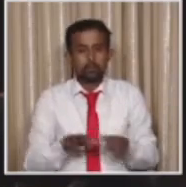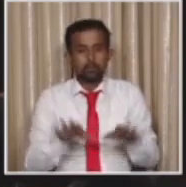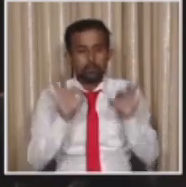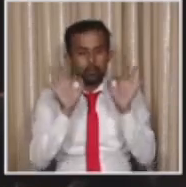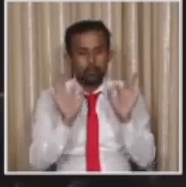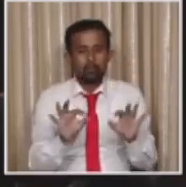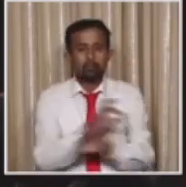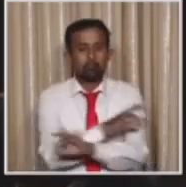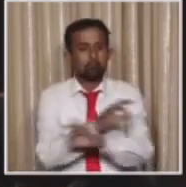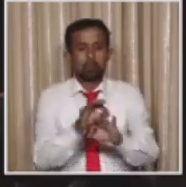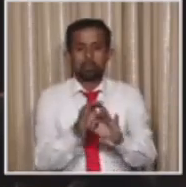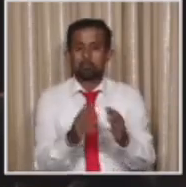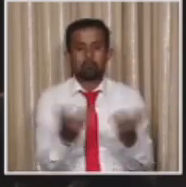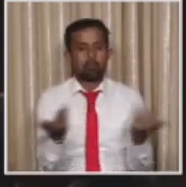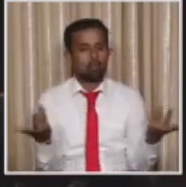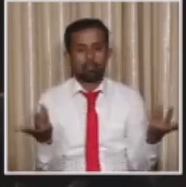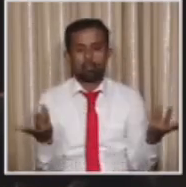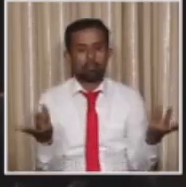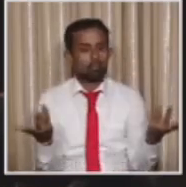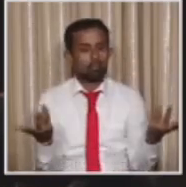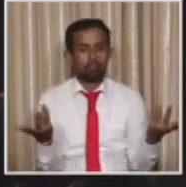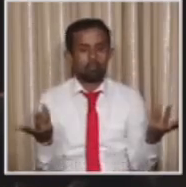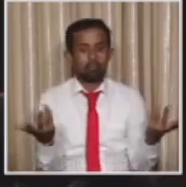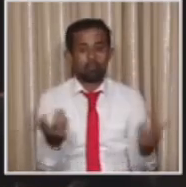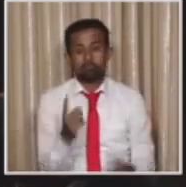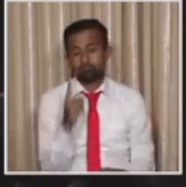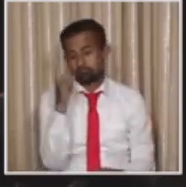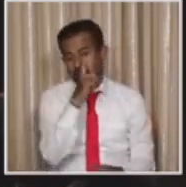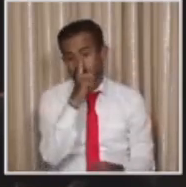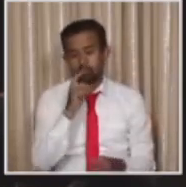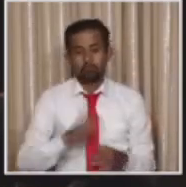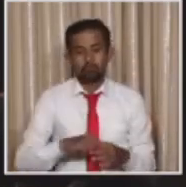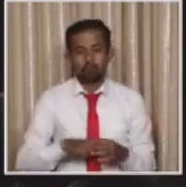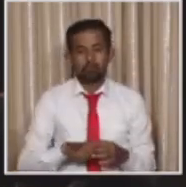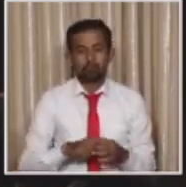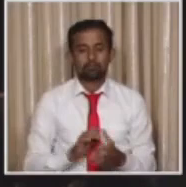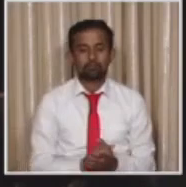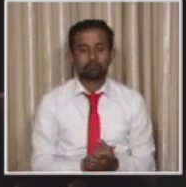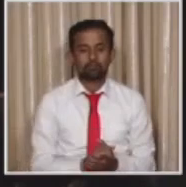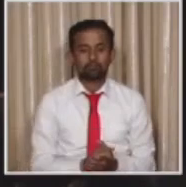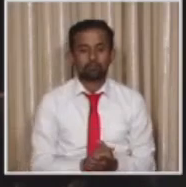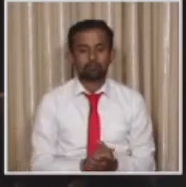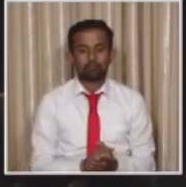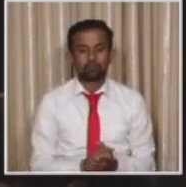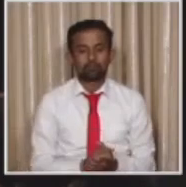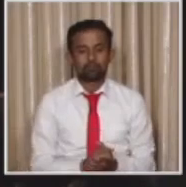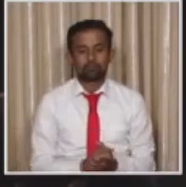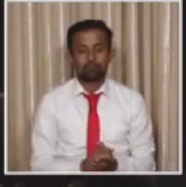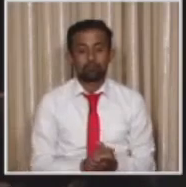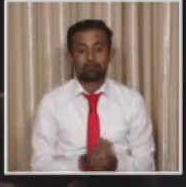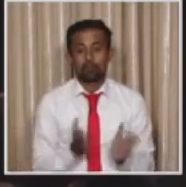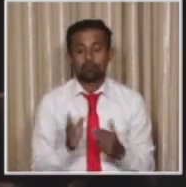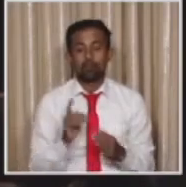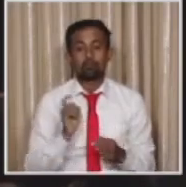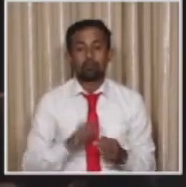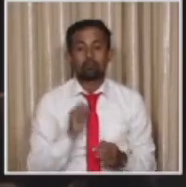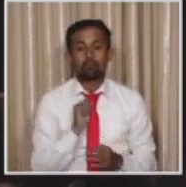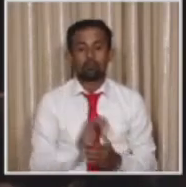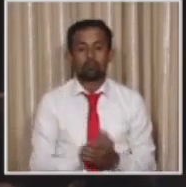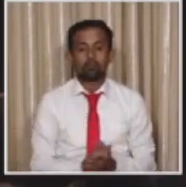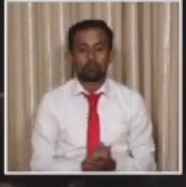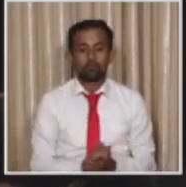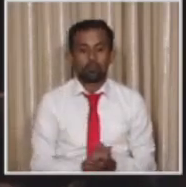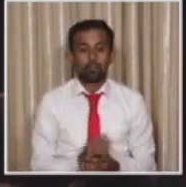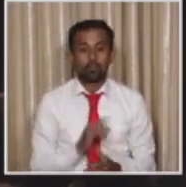ක්‍රමානුකූල වැඩපිළිවෙලක් මේකේ සිද්ධ වුණේ නැහැ. ඒක තමයි මූලිකම අපිට කියන්න තියෙන කාරණාව. ඒ වගේම අනික් කාරණේ තමයි විශේෂයෙන්ම